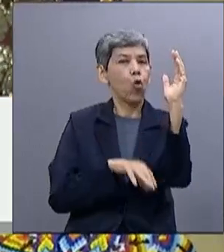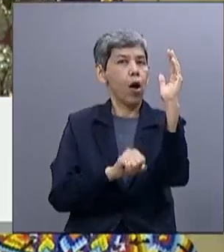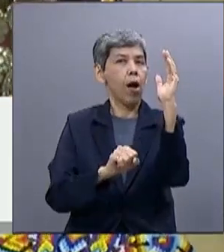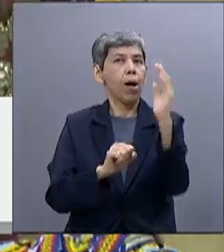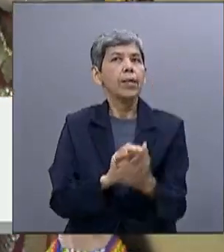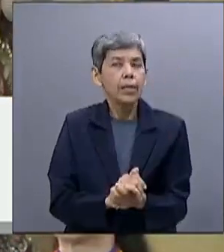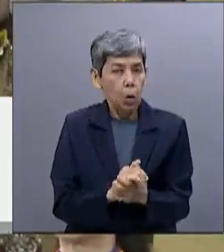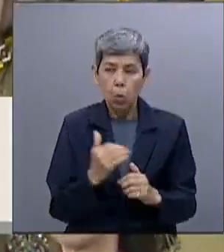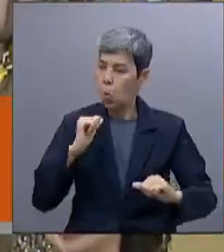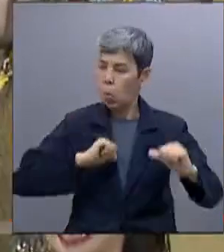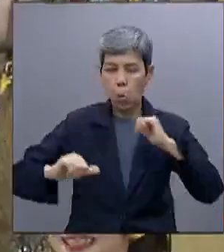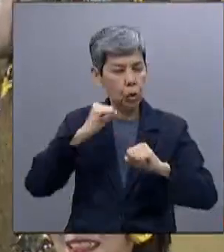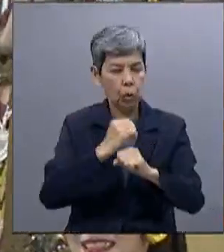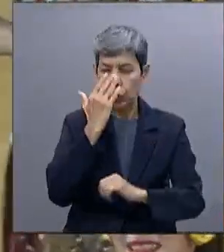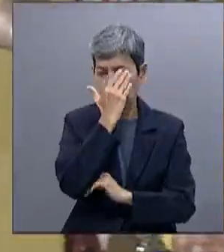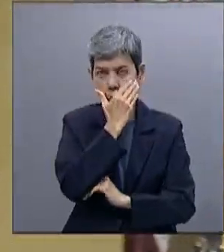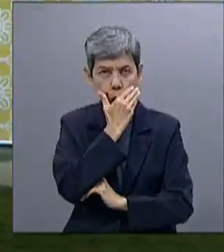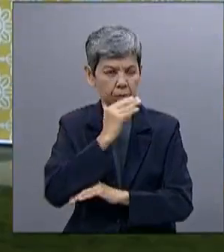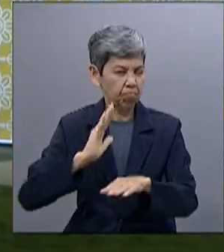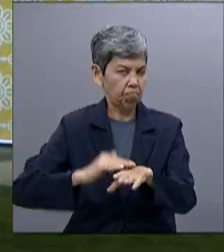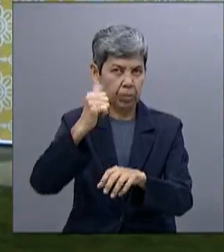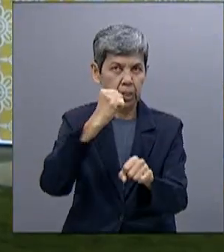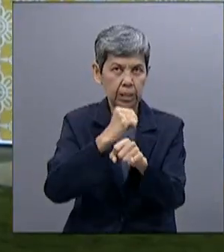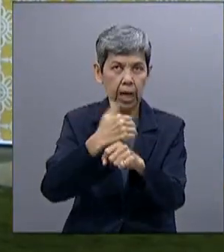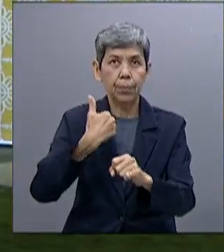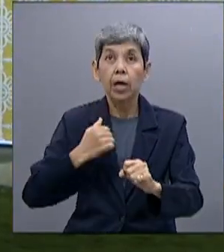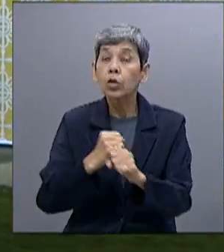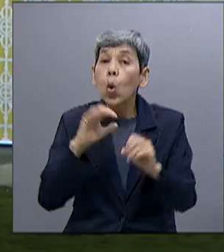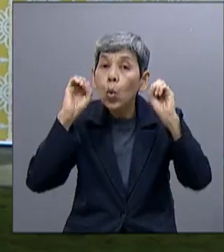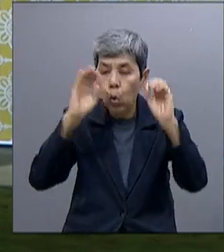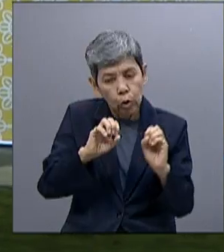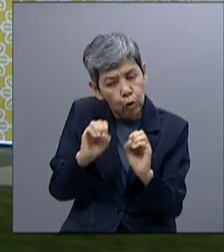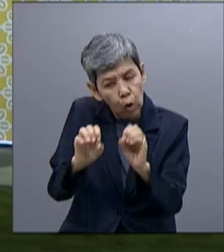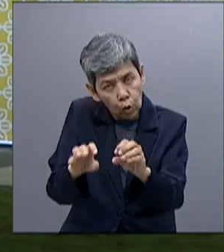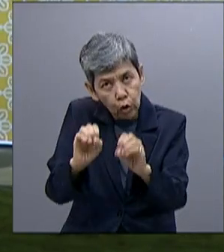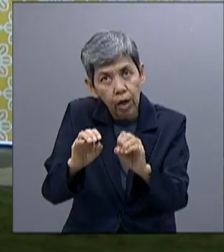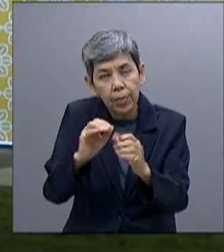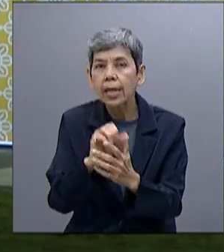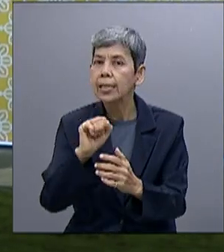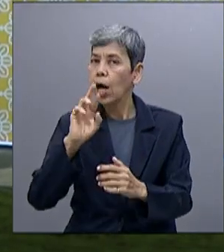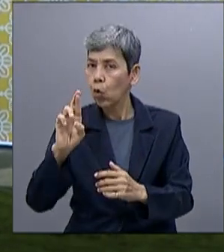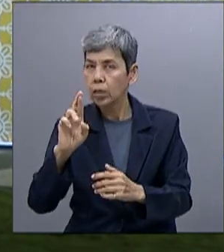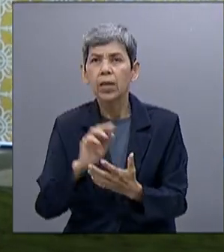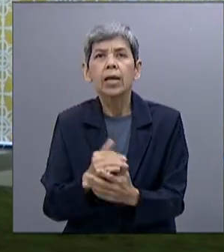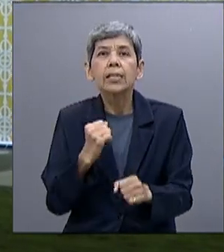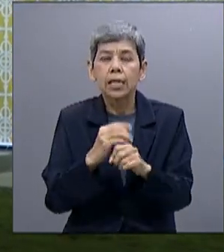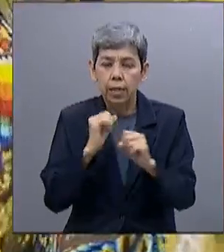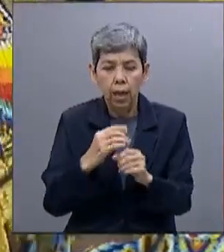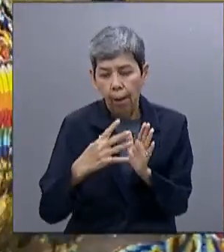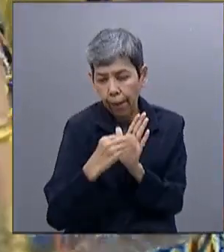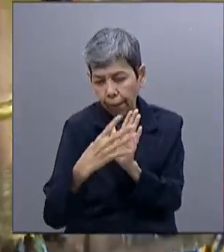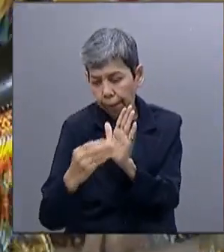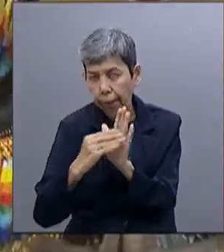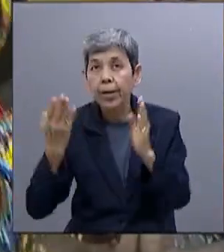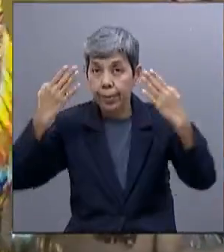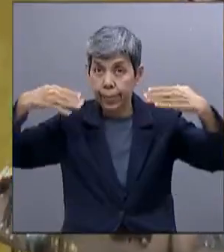ว่าสามารถรำได้งดงามมีฝีมือต่อท่ารำมาจากครูโนราสาโรจน์นาคบิโรจน์หรือผู้สืบสานทางโน